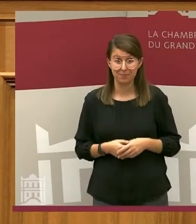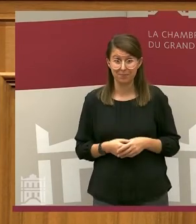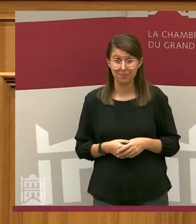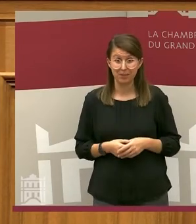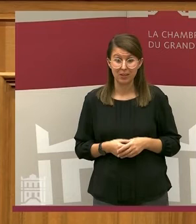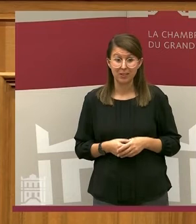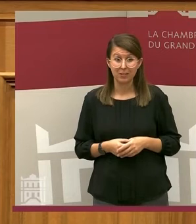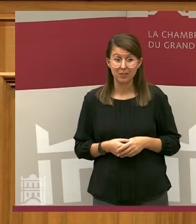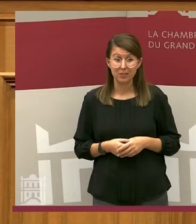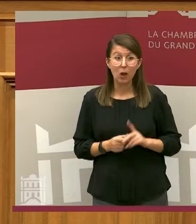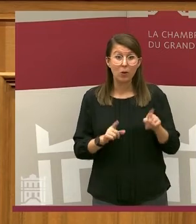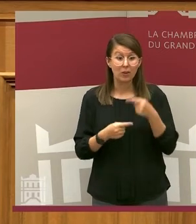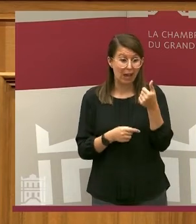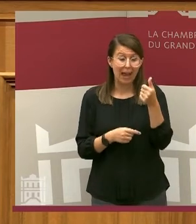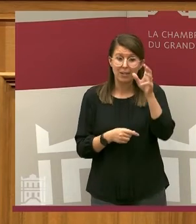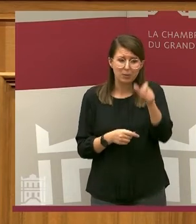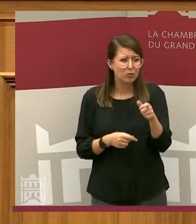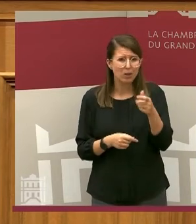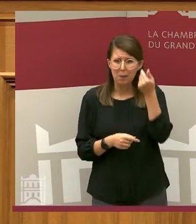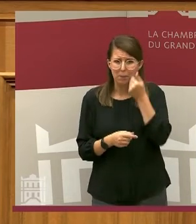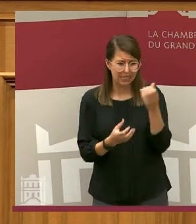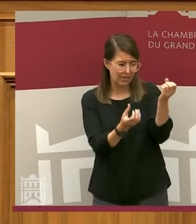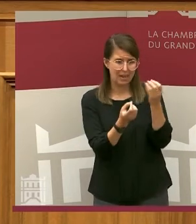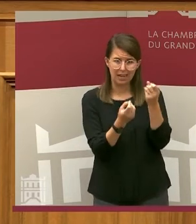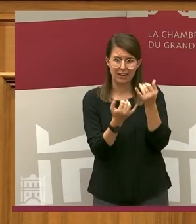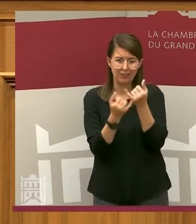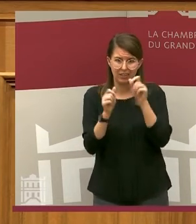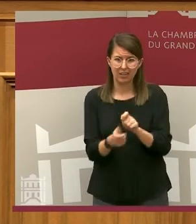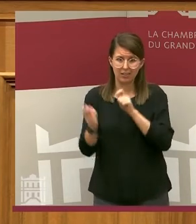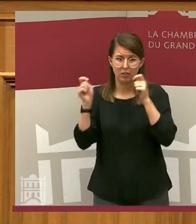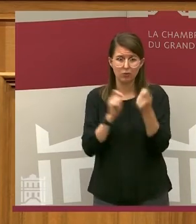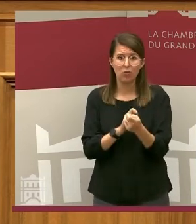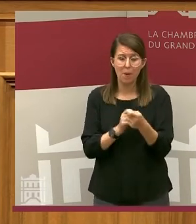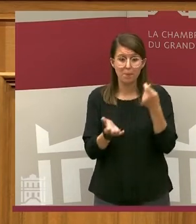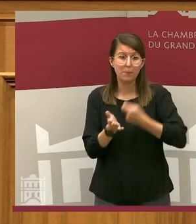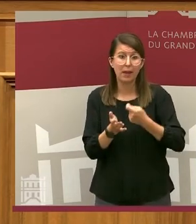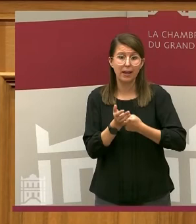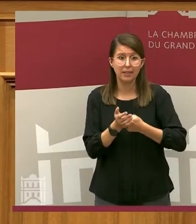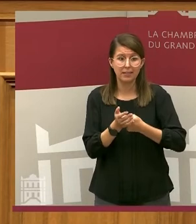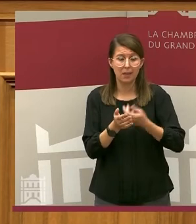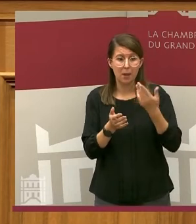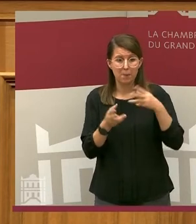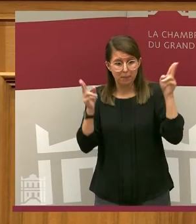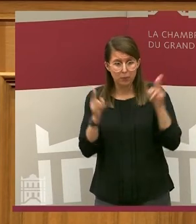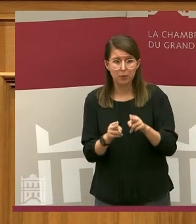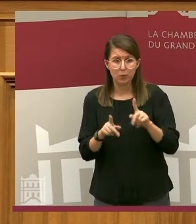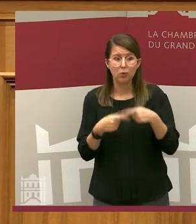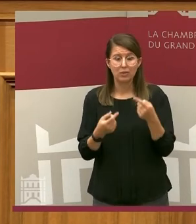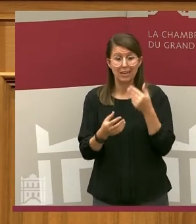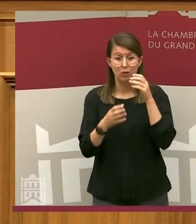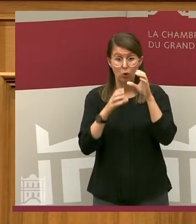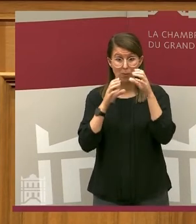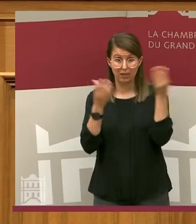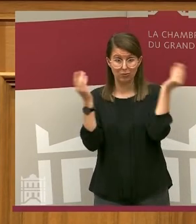sind, dann muss ich immer erklären, wie in einer Reform ist, für Preise zu bremsen. Und dann eine Kommunike rausgeht.